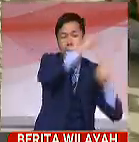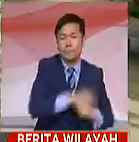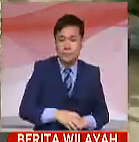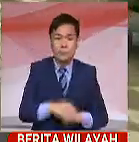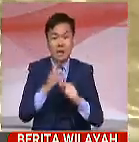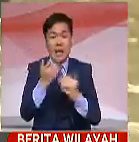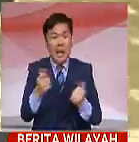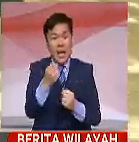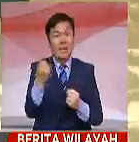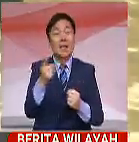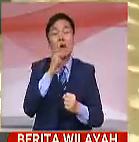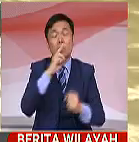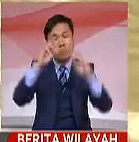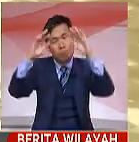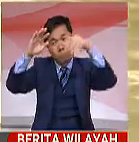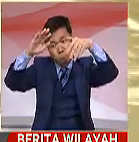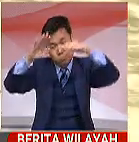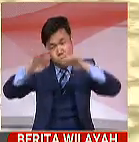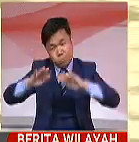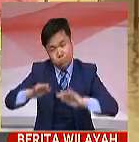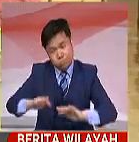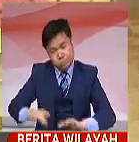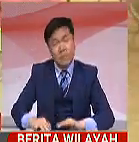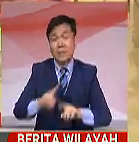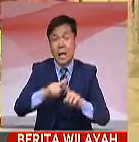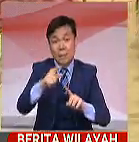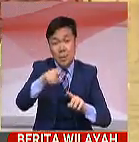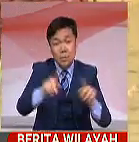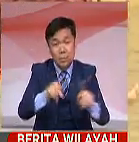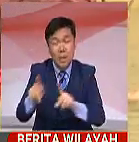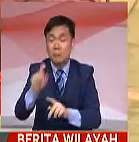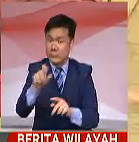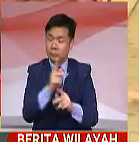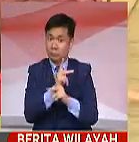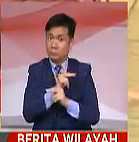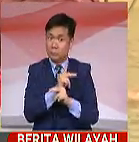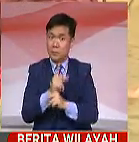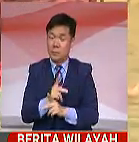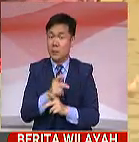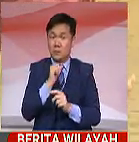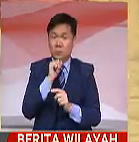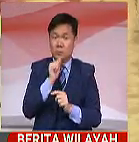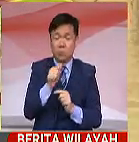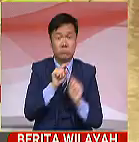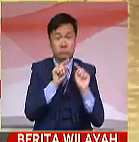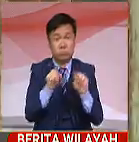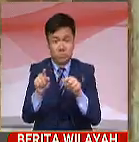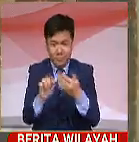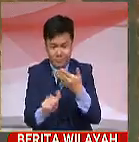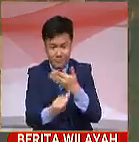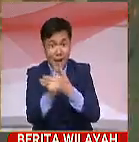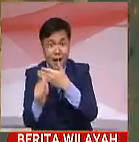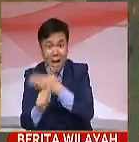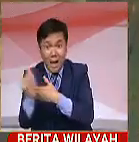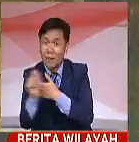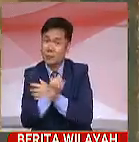kawasan dilaporkan surut, namun penduduk terjejas perlulah sentiasa berwaspada dan tidak mendedahkan diri dengan